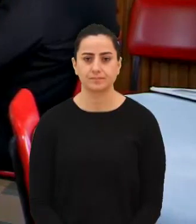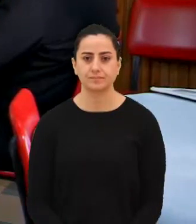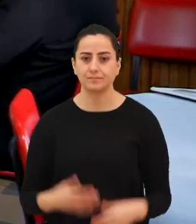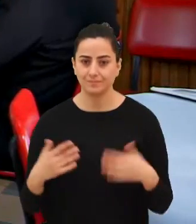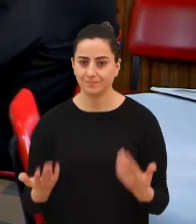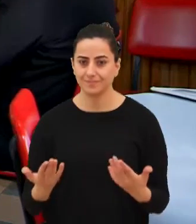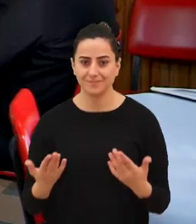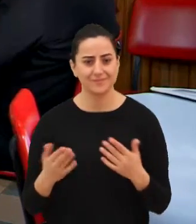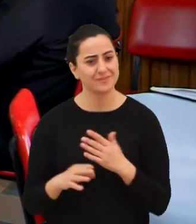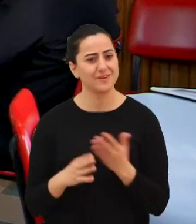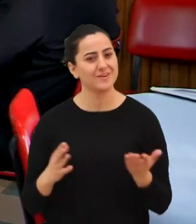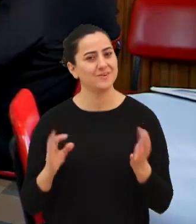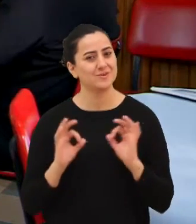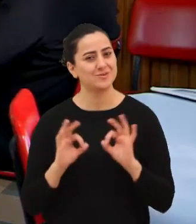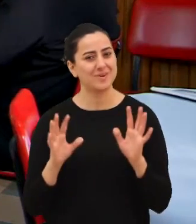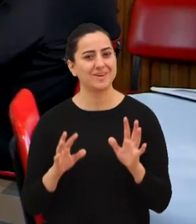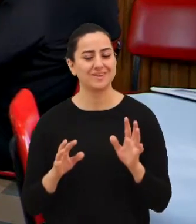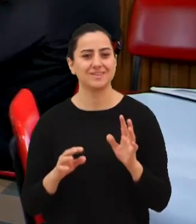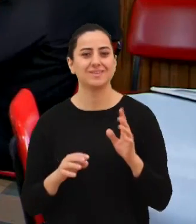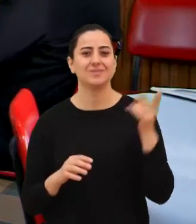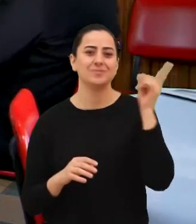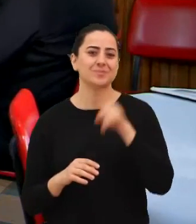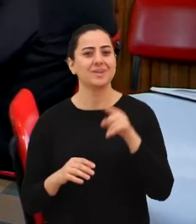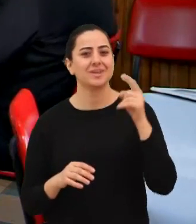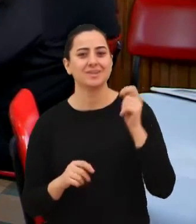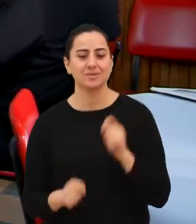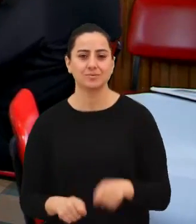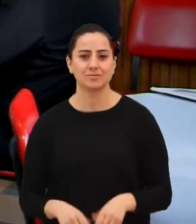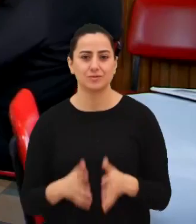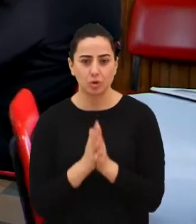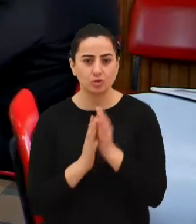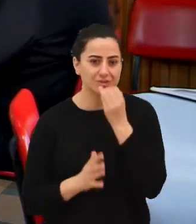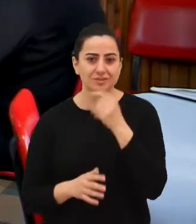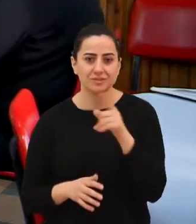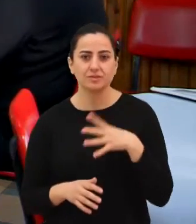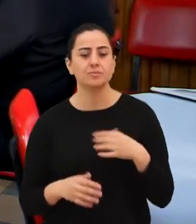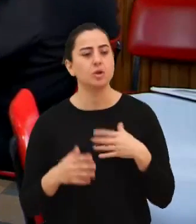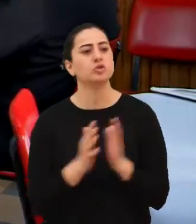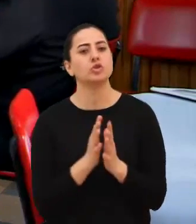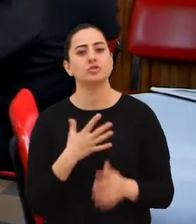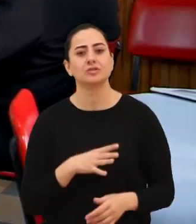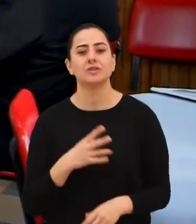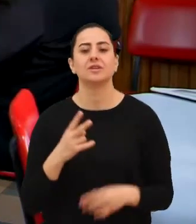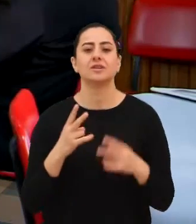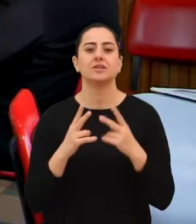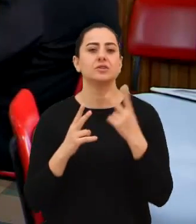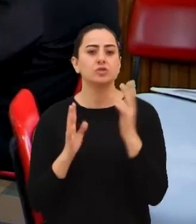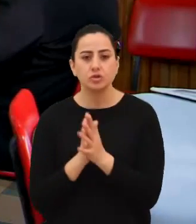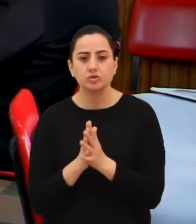Hadi ya parti çok zayıf gidiyor. İki tost daha yapsana masucuklu. Yiyen var mı? Ben de istiyorum abi. İki tane daha